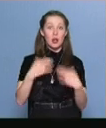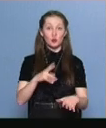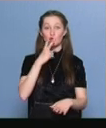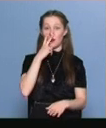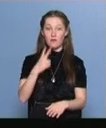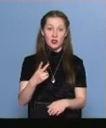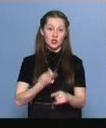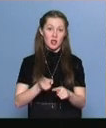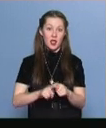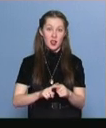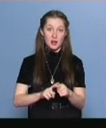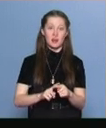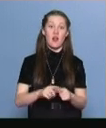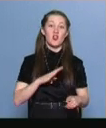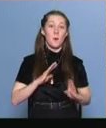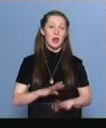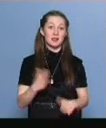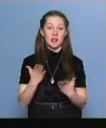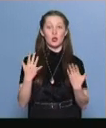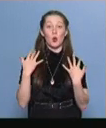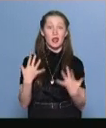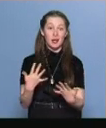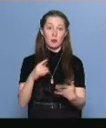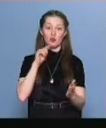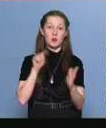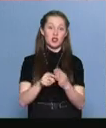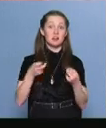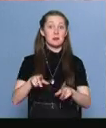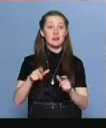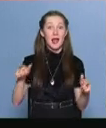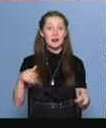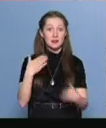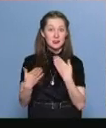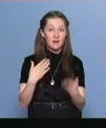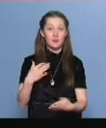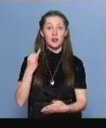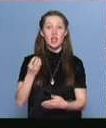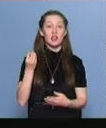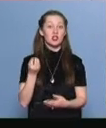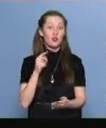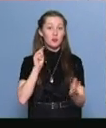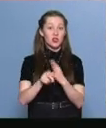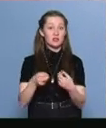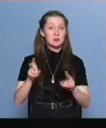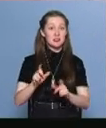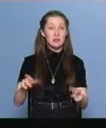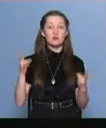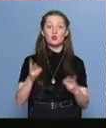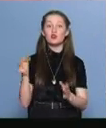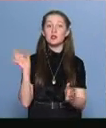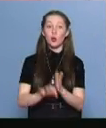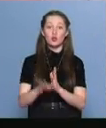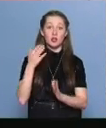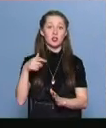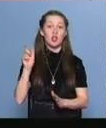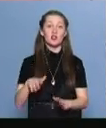выраженные признаки депрессии, требующие вмешательства специалистов. А еще вмешательство специалистов нужно срочно, когда человека не радует